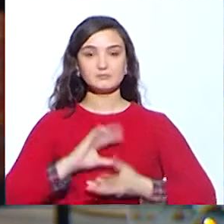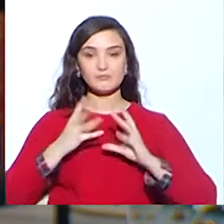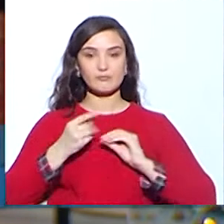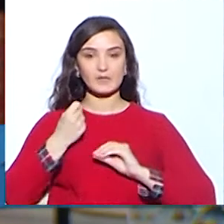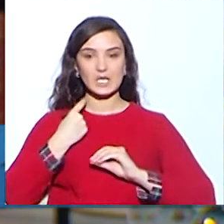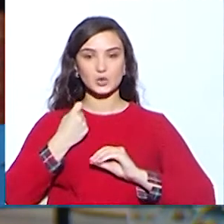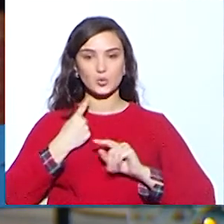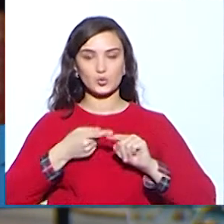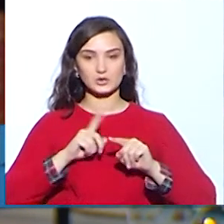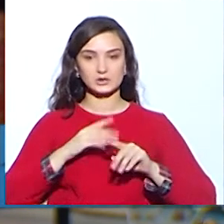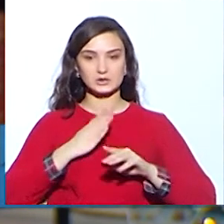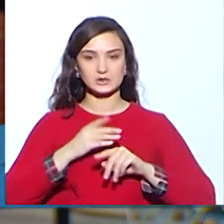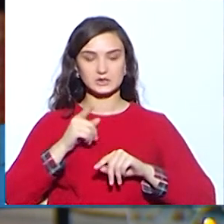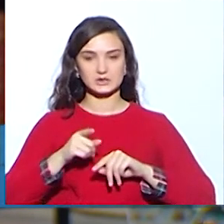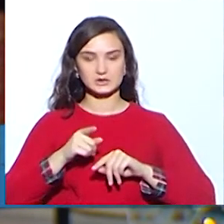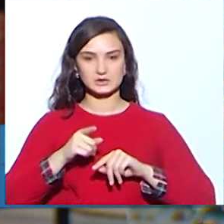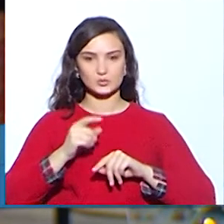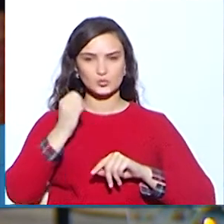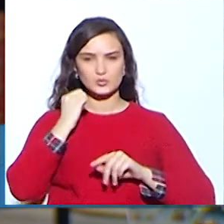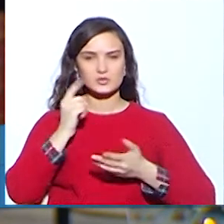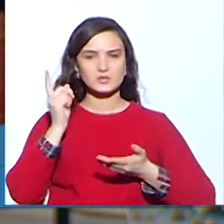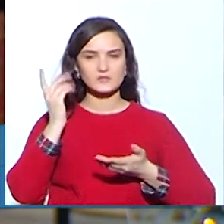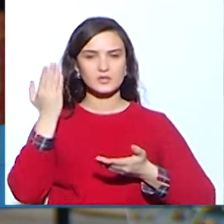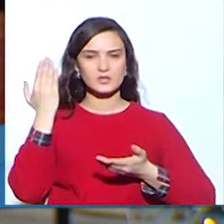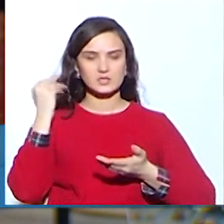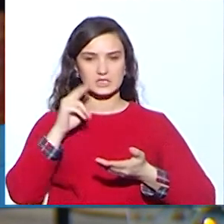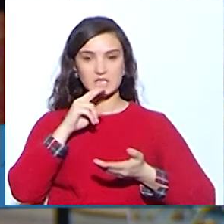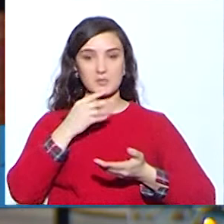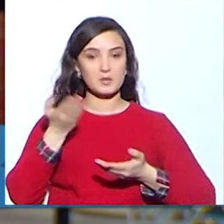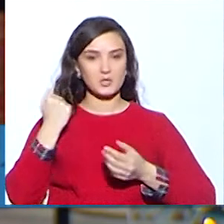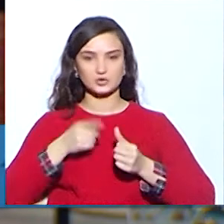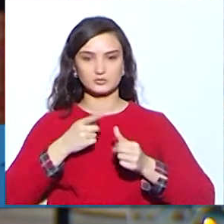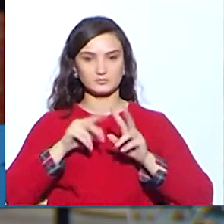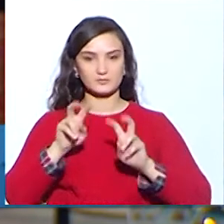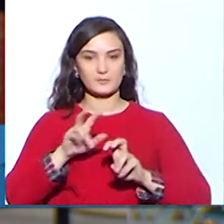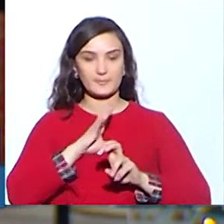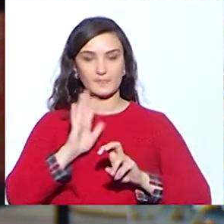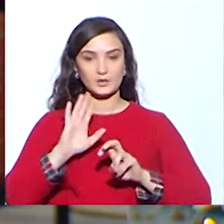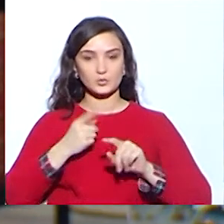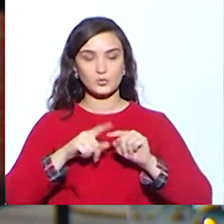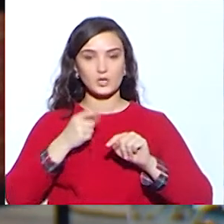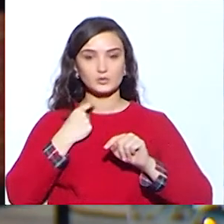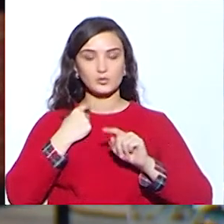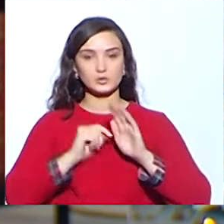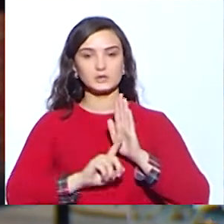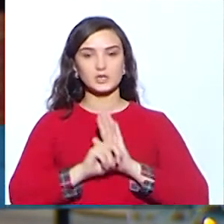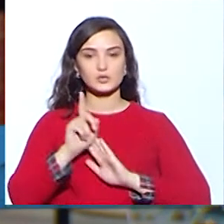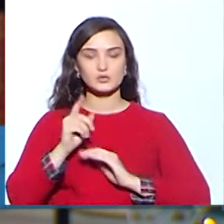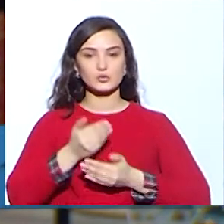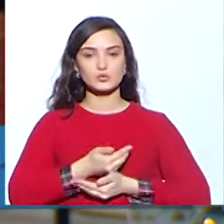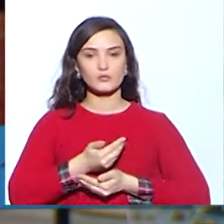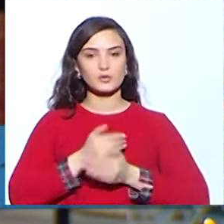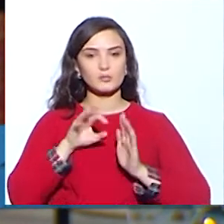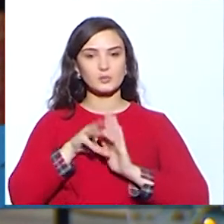ალკოჰოლი ეს არის უძველესი წამალი. უბრალოდ მაშინ წამალი არ ერქვა ამას და ალკოჰოლი შემოვიდა